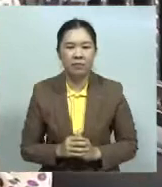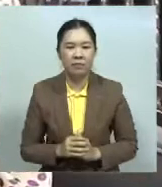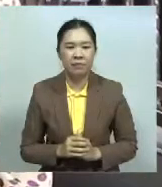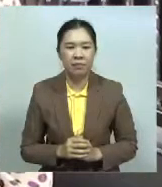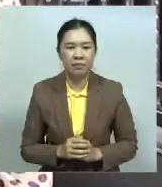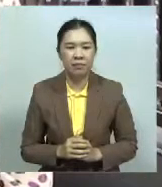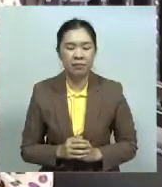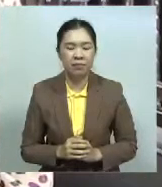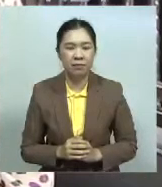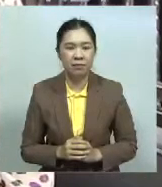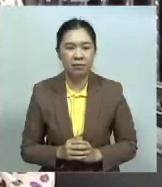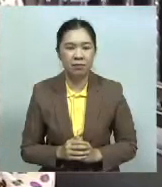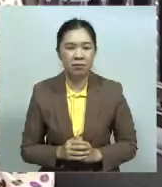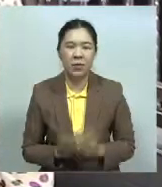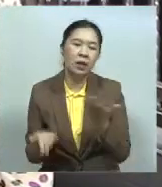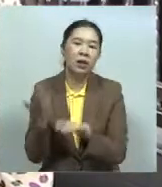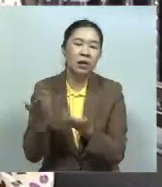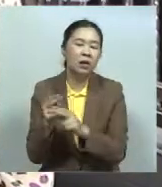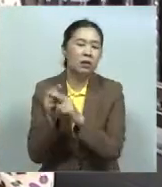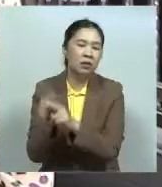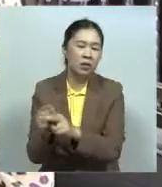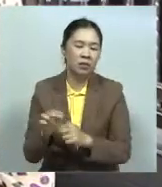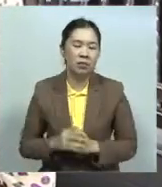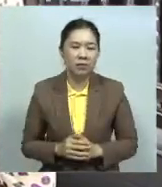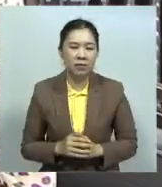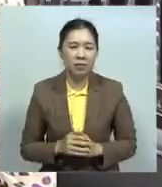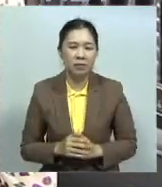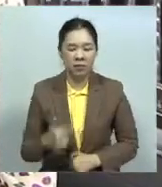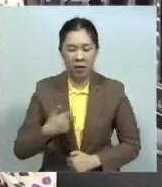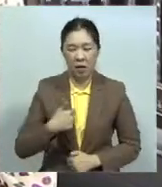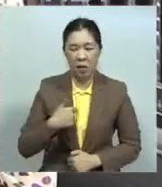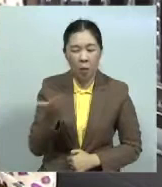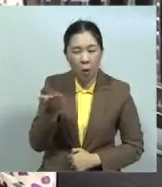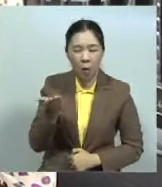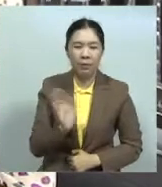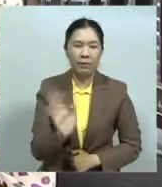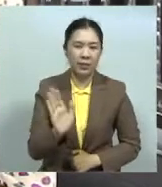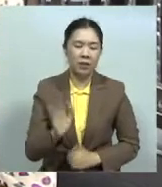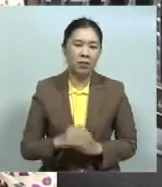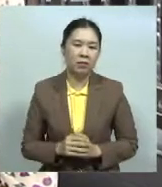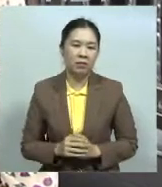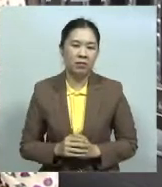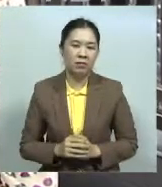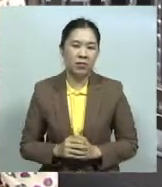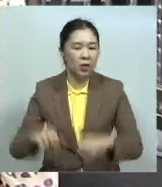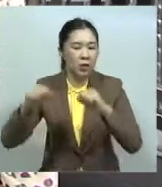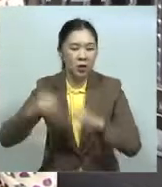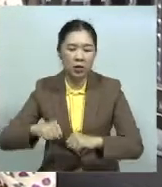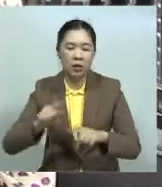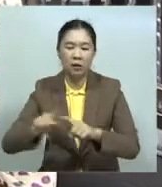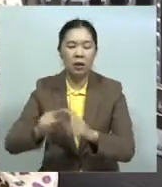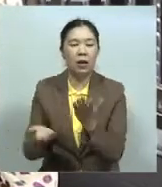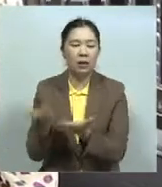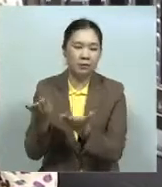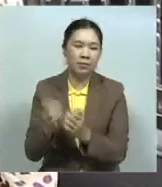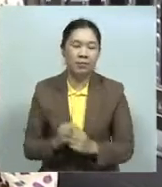แหละเขาให้ยังไงก็ตามใจเราไม่เคยสู้นะเราไม่เคยเรียกร้องตั้งแต่แรกเลยเขาตัดสินให้ยังไงเราก็ไม่เคยสู้แล้วก็ไม่อุทธร